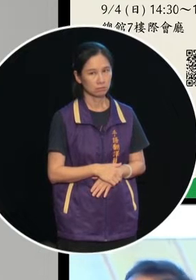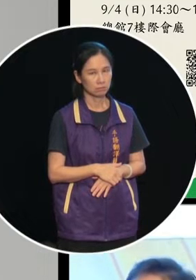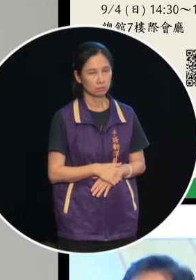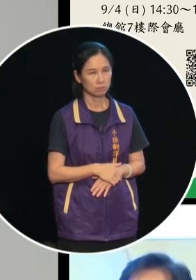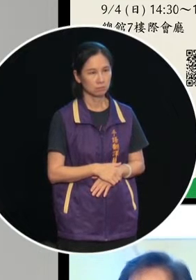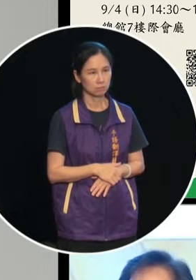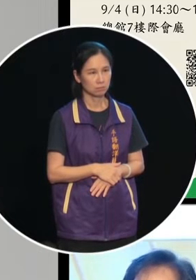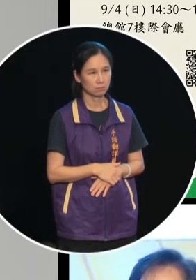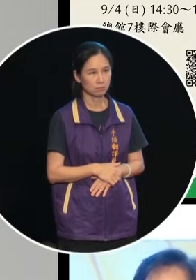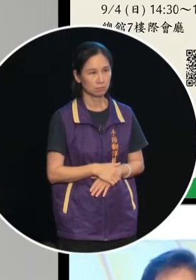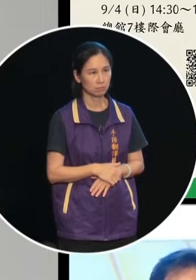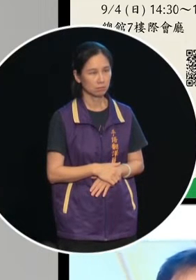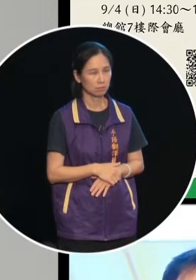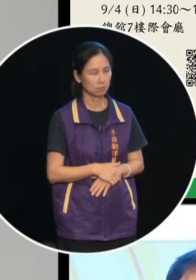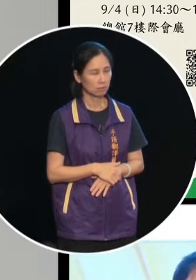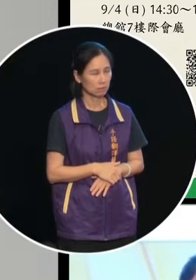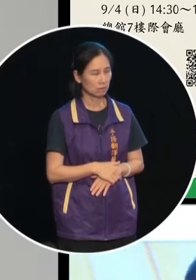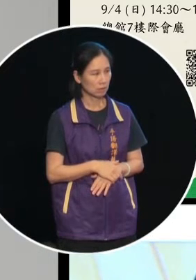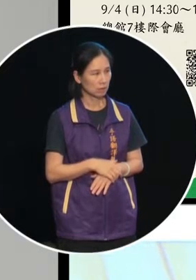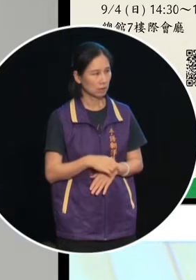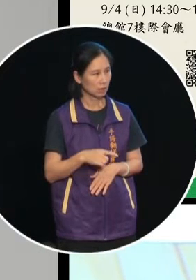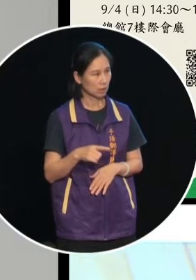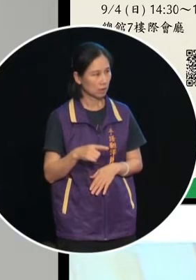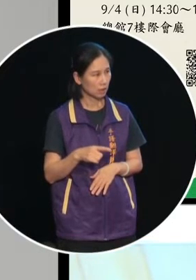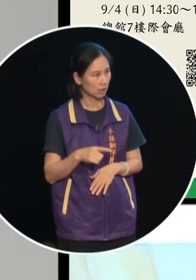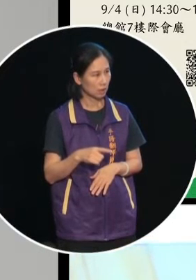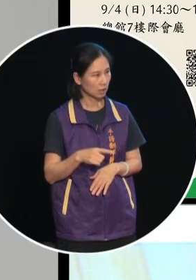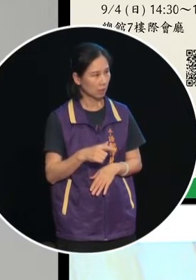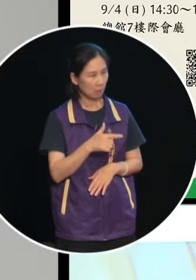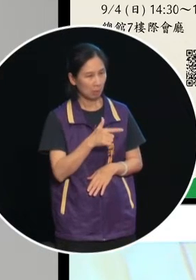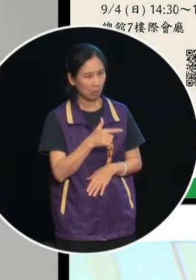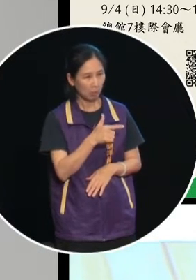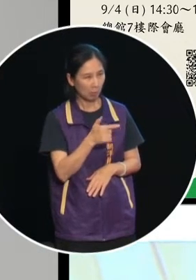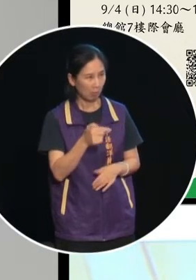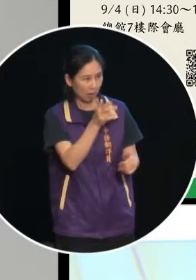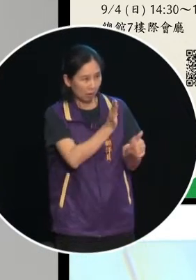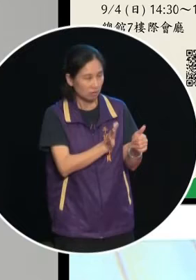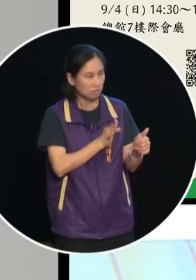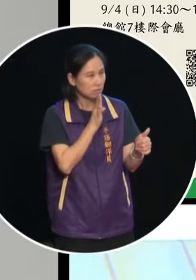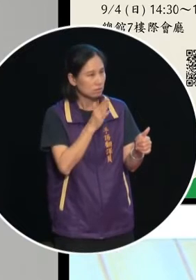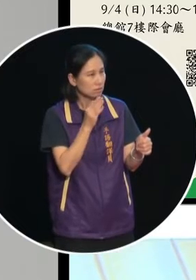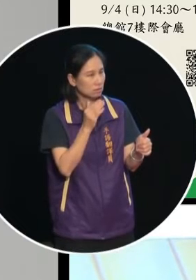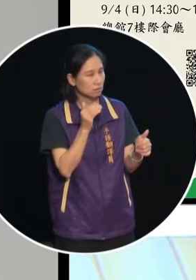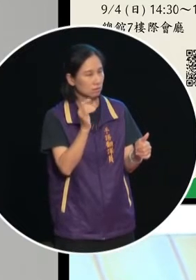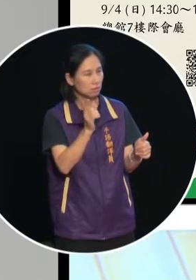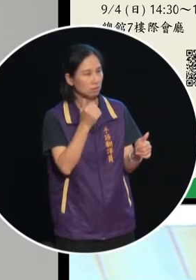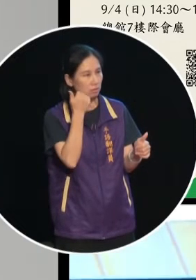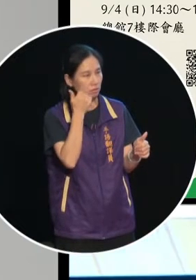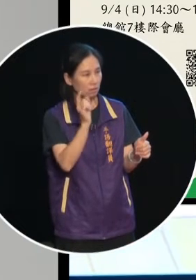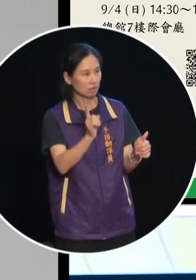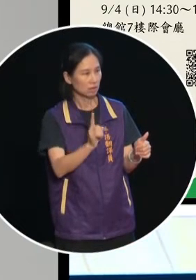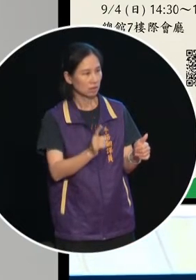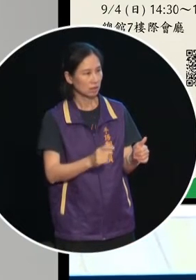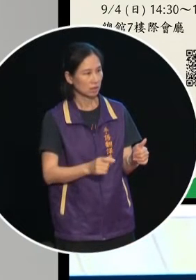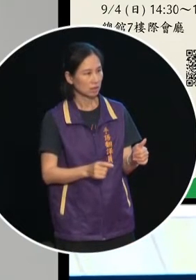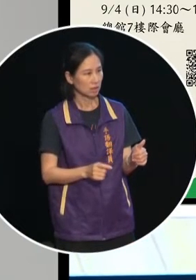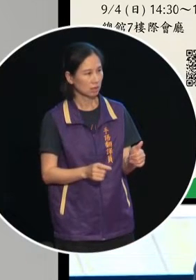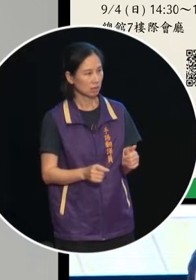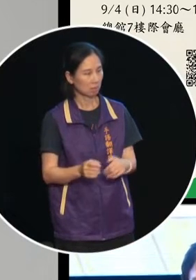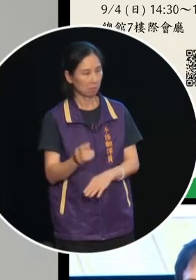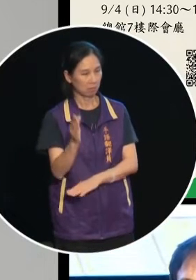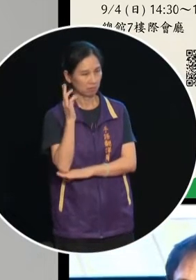民众这么喜欢台湾，最受影响的是谁？是